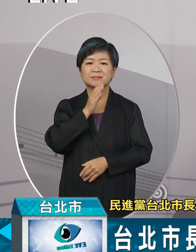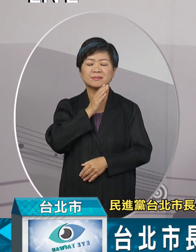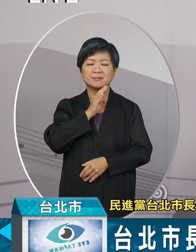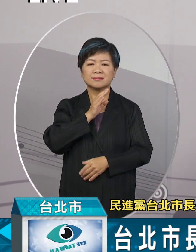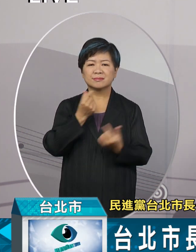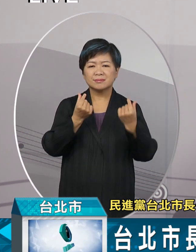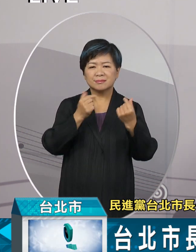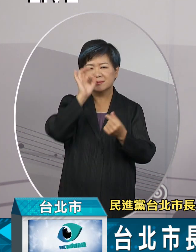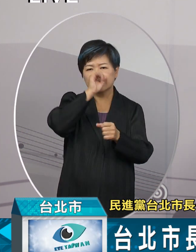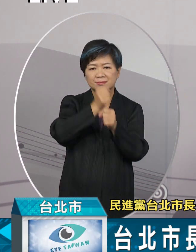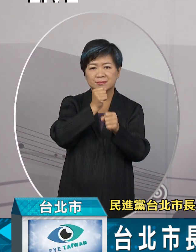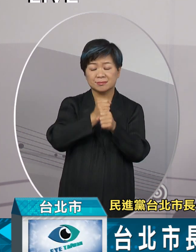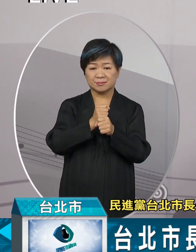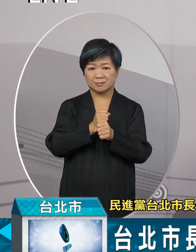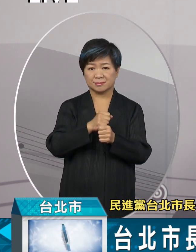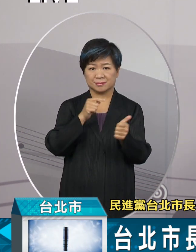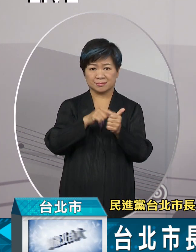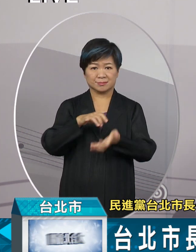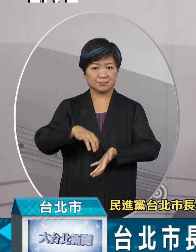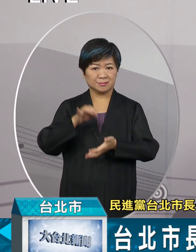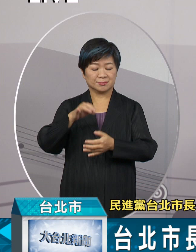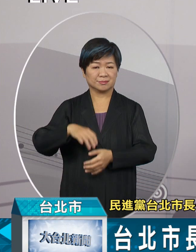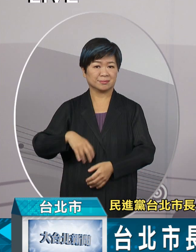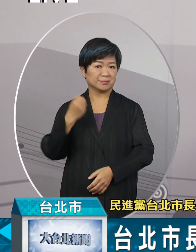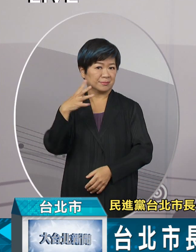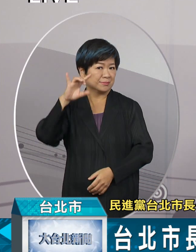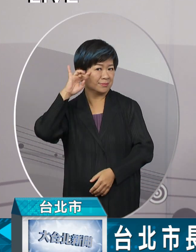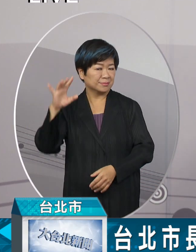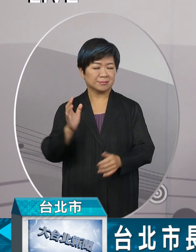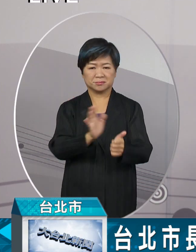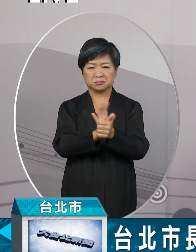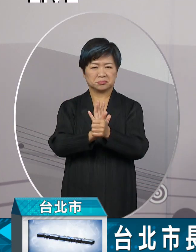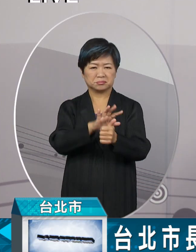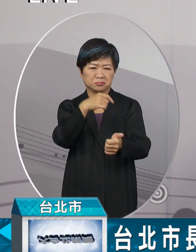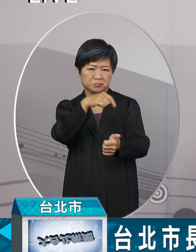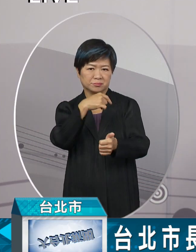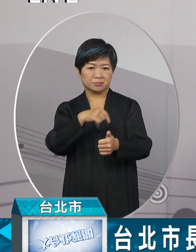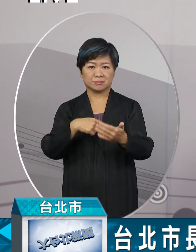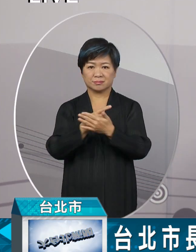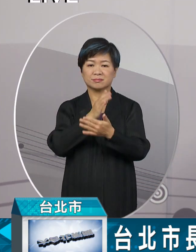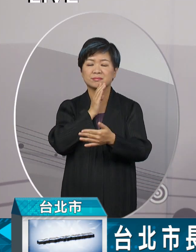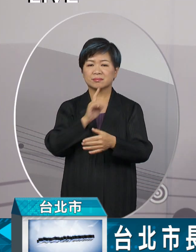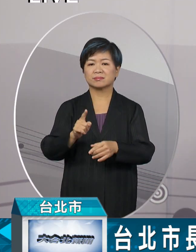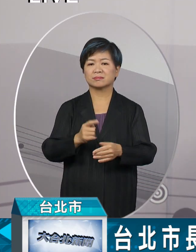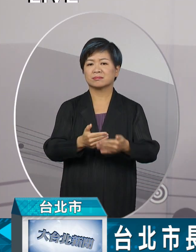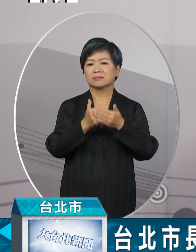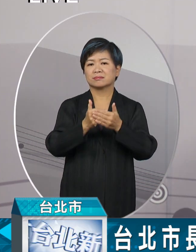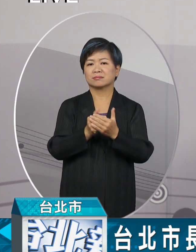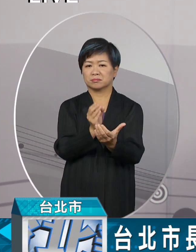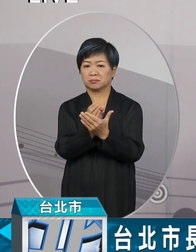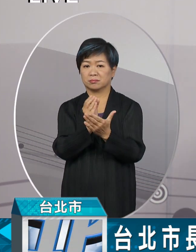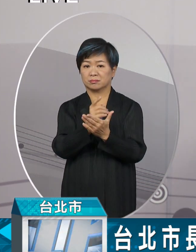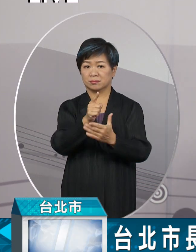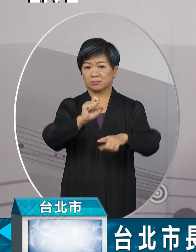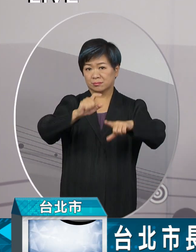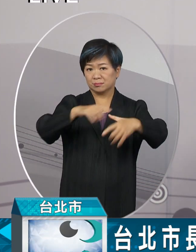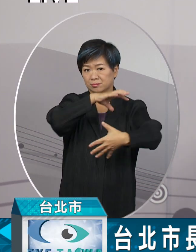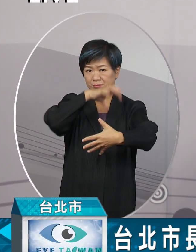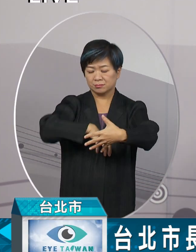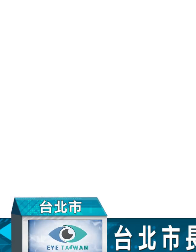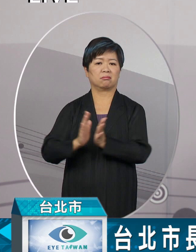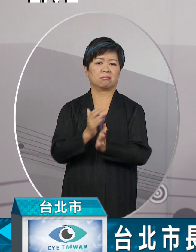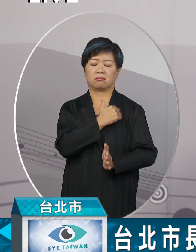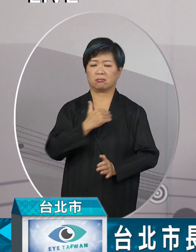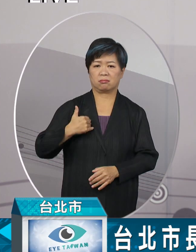经验，也没有所谓他常常讲的一个新创辅导的一个经验，只是在中资辅导里面做了一些相关很基础的